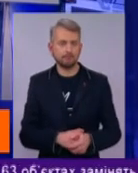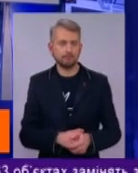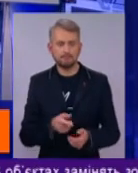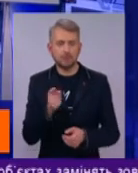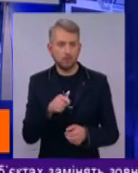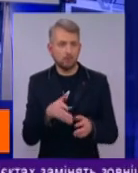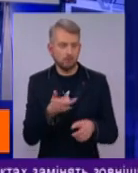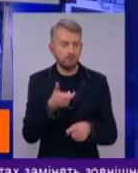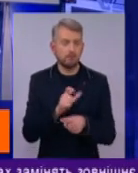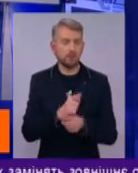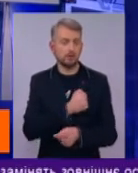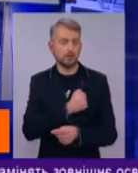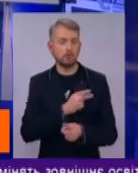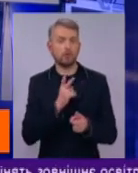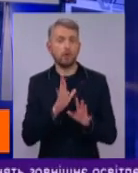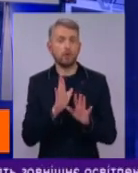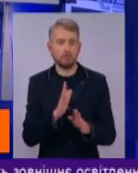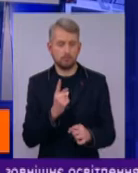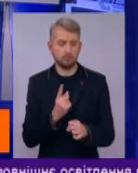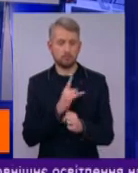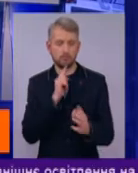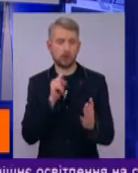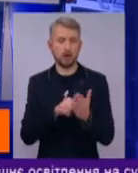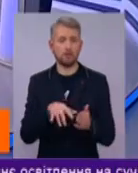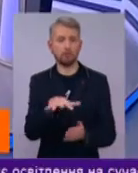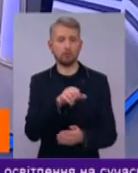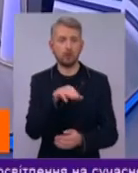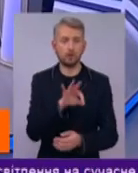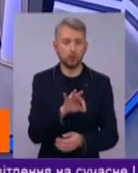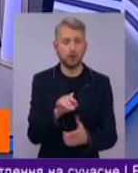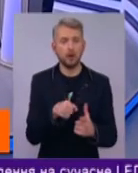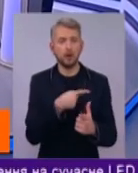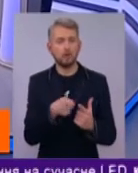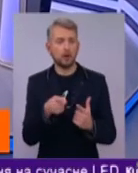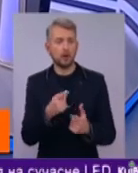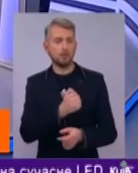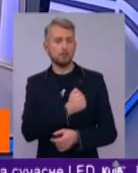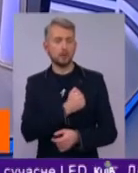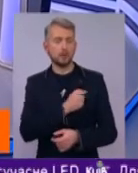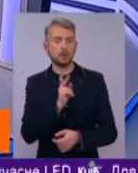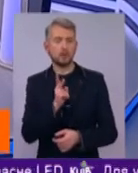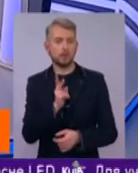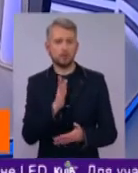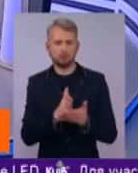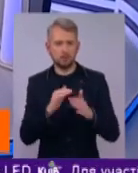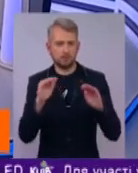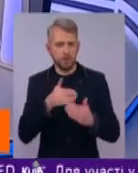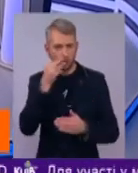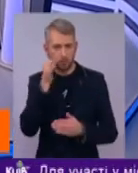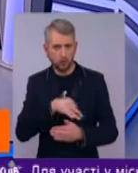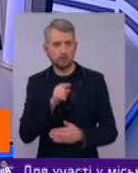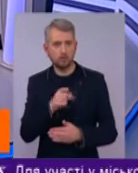більшість бійців, які тільки потрапили в зону АТО або бійці, які мають менше досвіду, вони